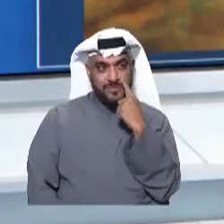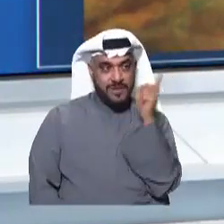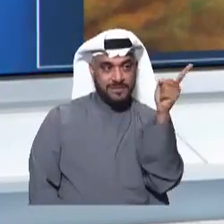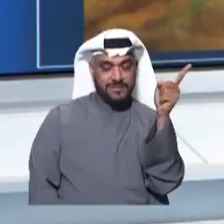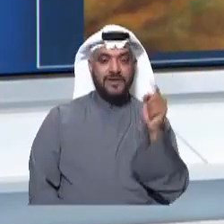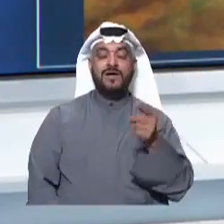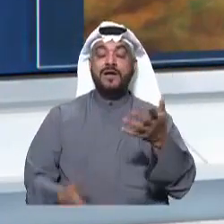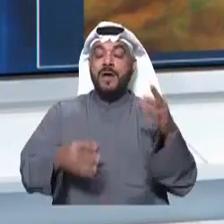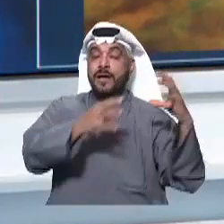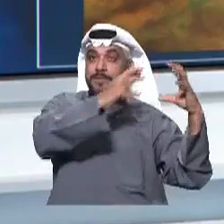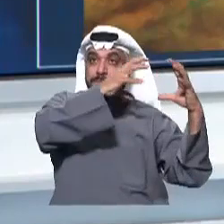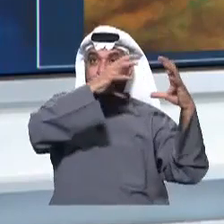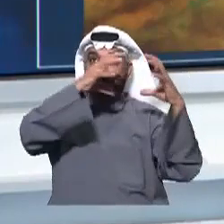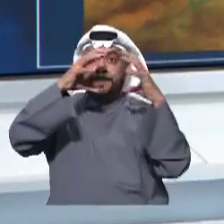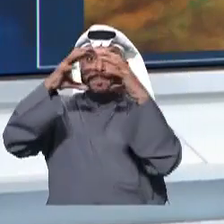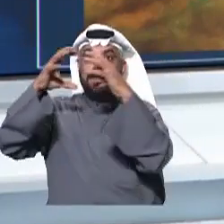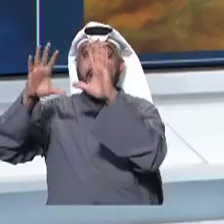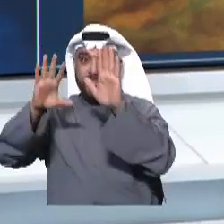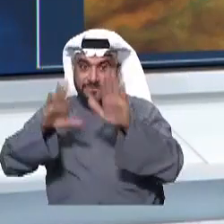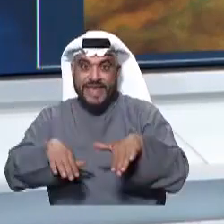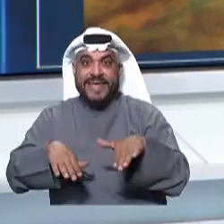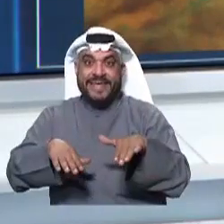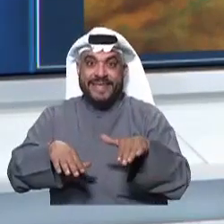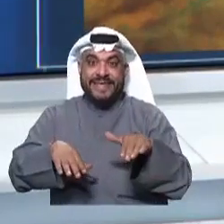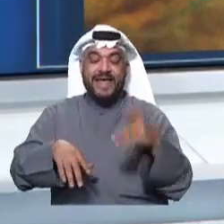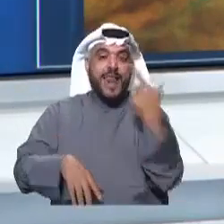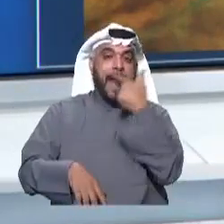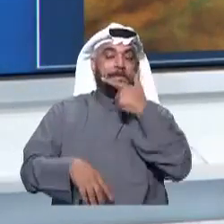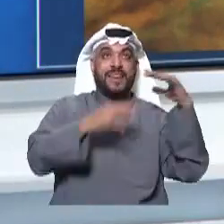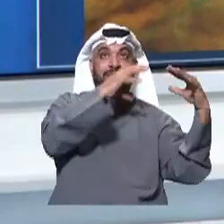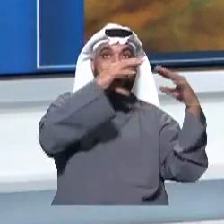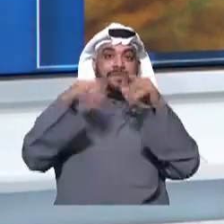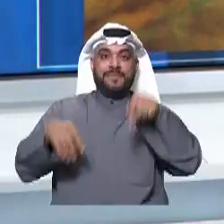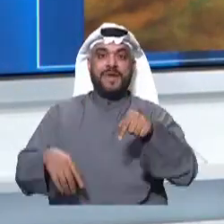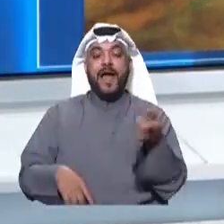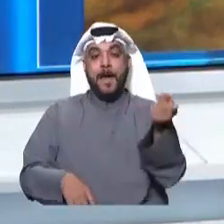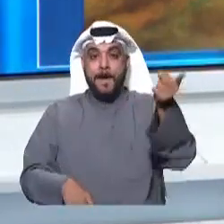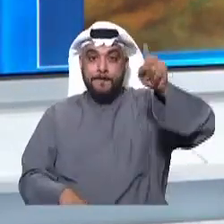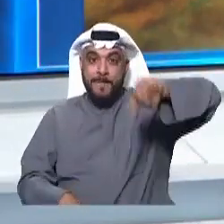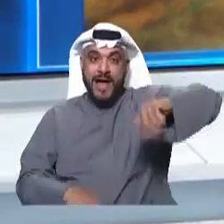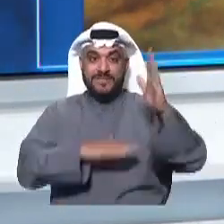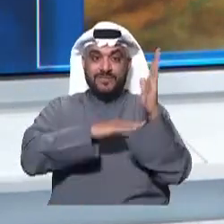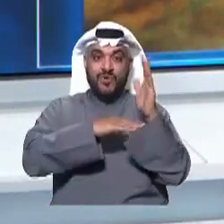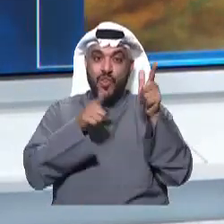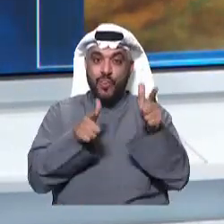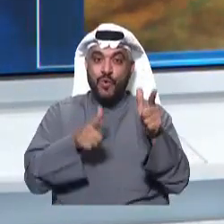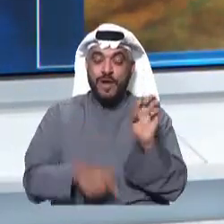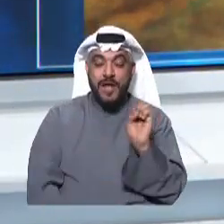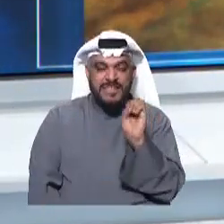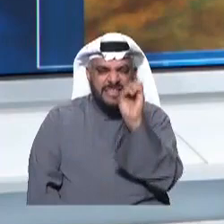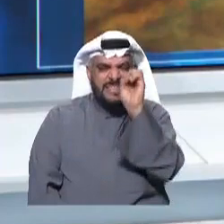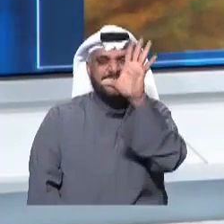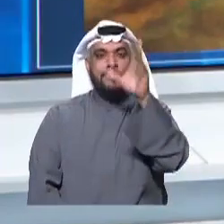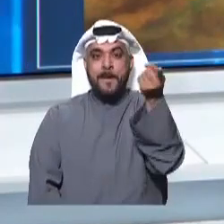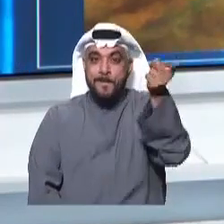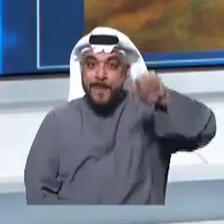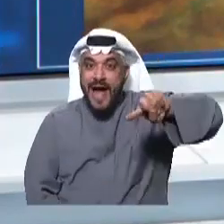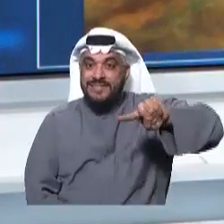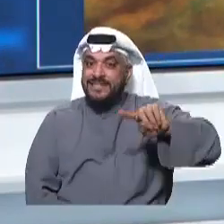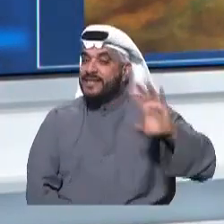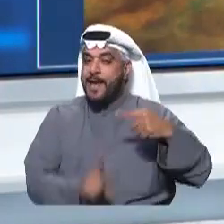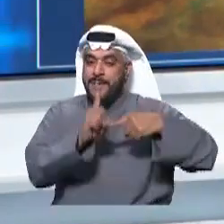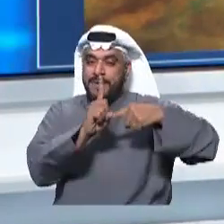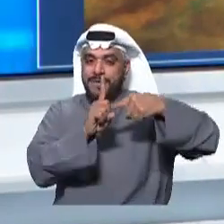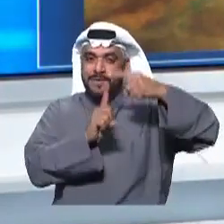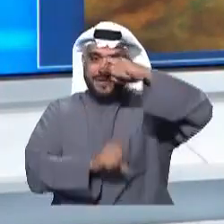لبعض السحب المتفرقة. متوقع أجواء غائمة جزئيا مع منتصف نهار الغد. أما درجات الحرارة الساعة السادسة صباحا فوتة ما بين 7